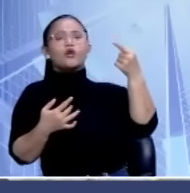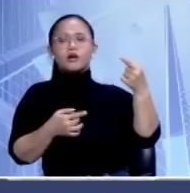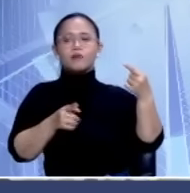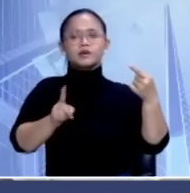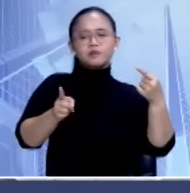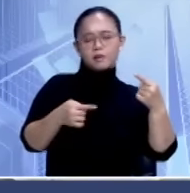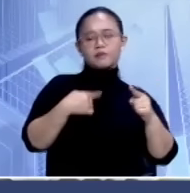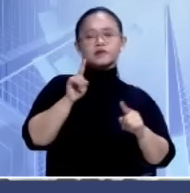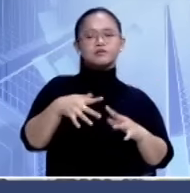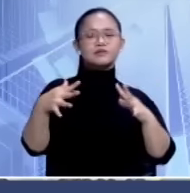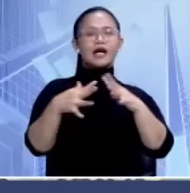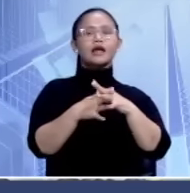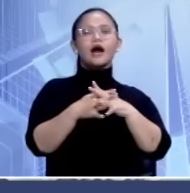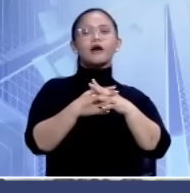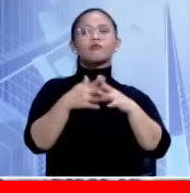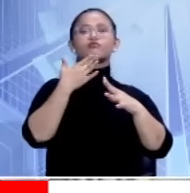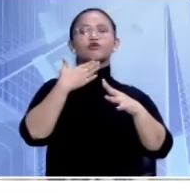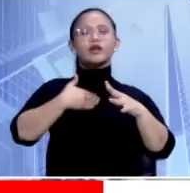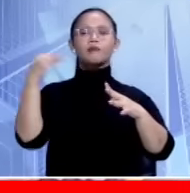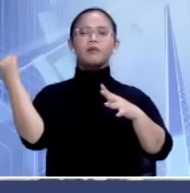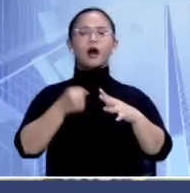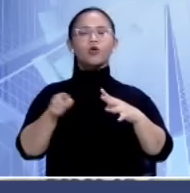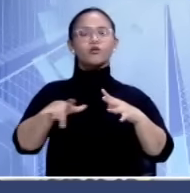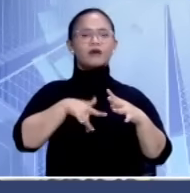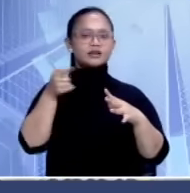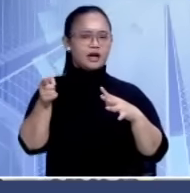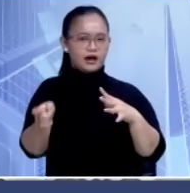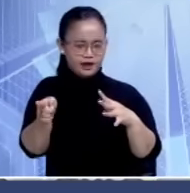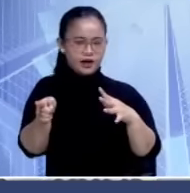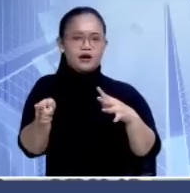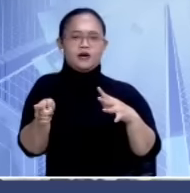itu adalah tanahnya sehingga